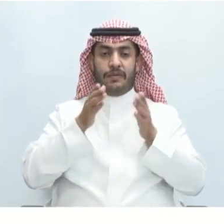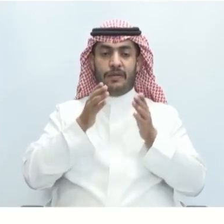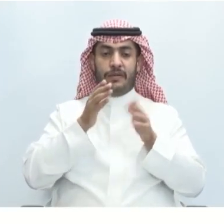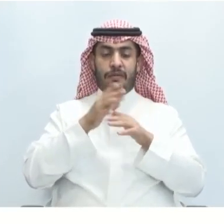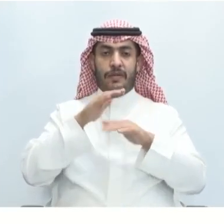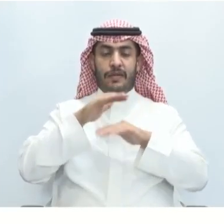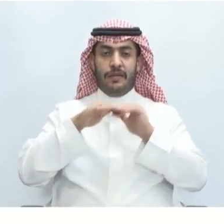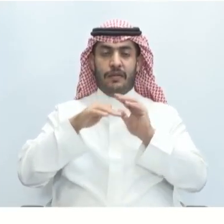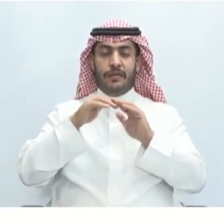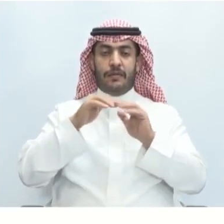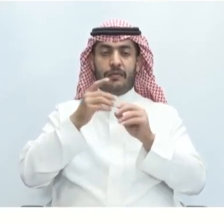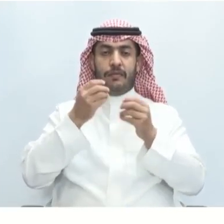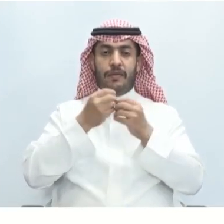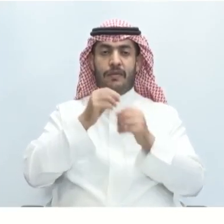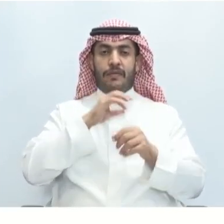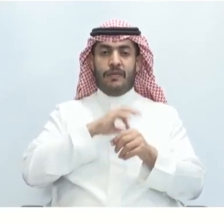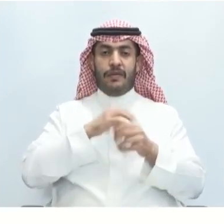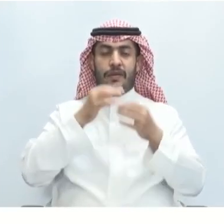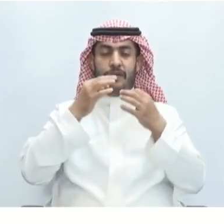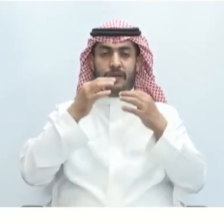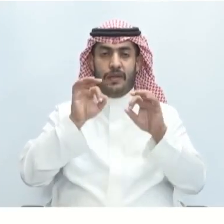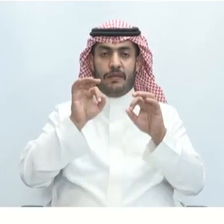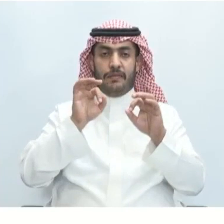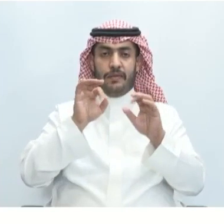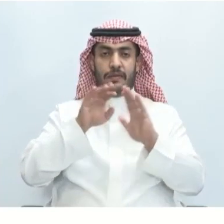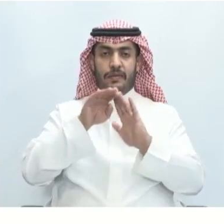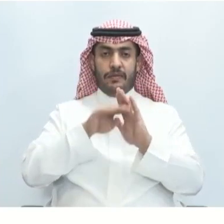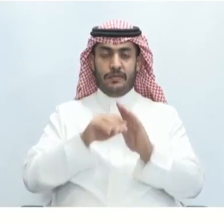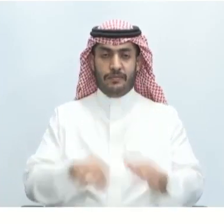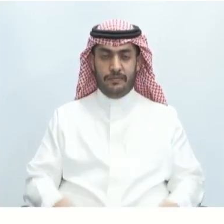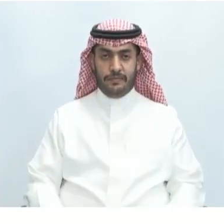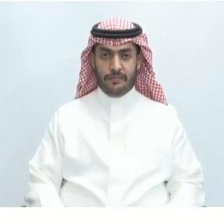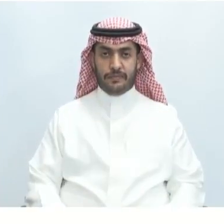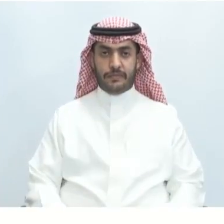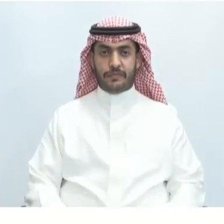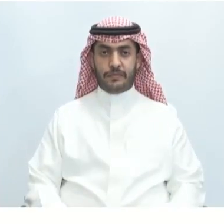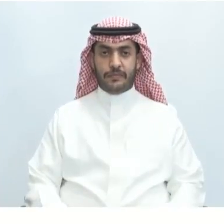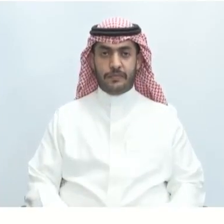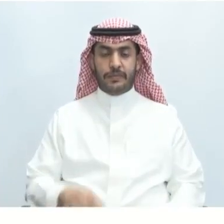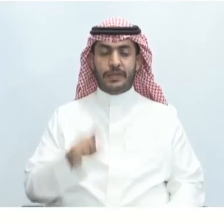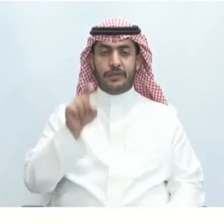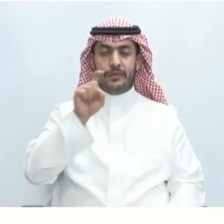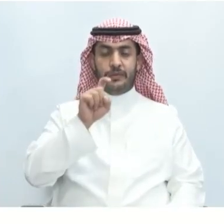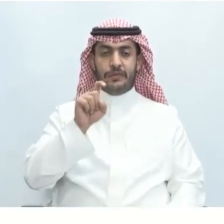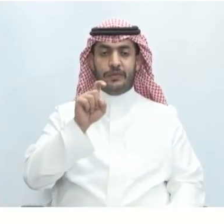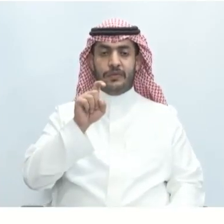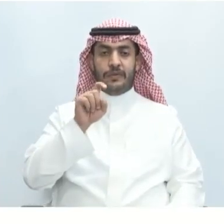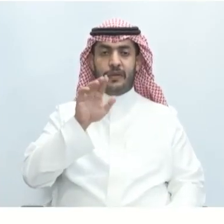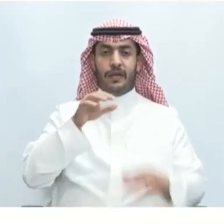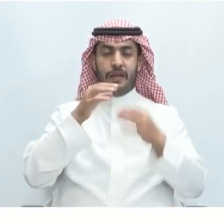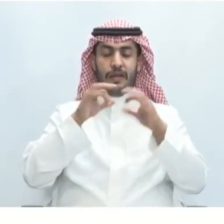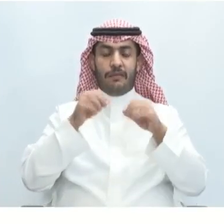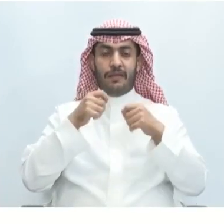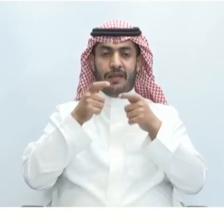يدويا مع استيفاء كافه القيود لكن لدينا سؤال هل سيكون اجمال